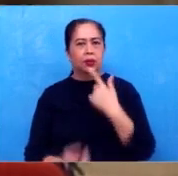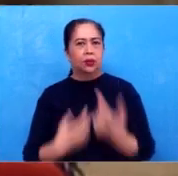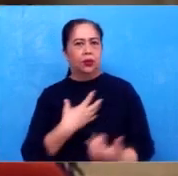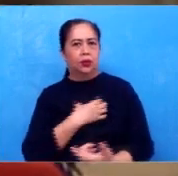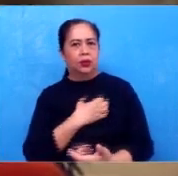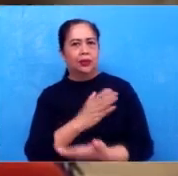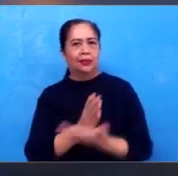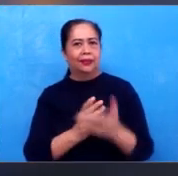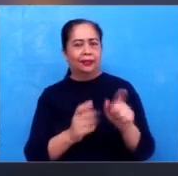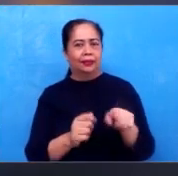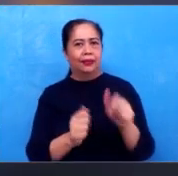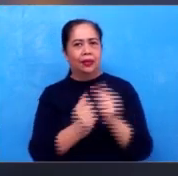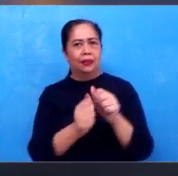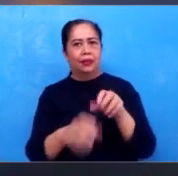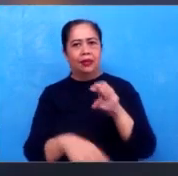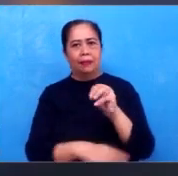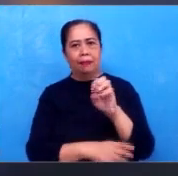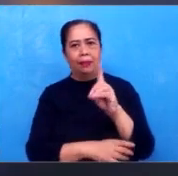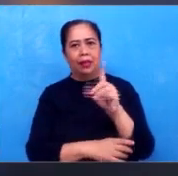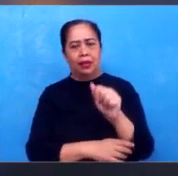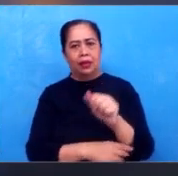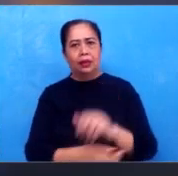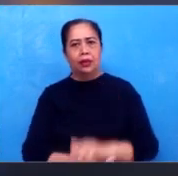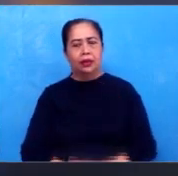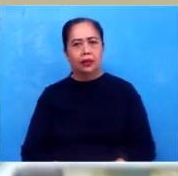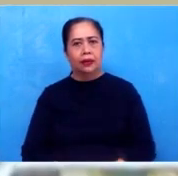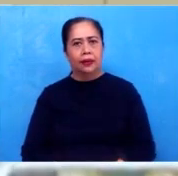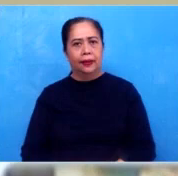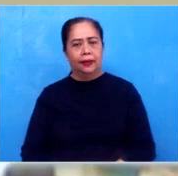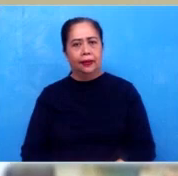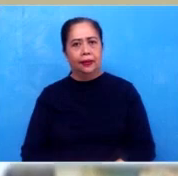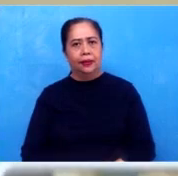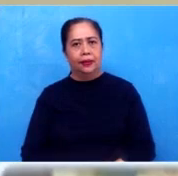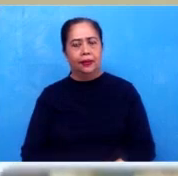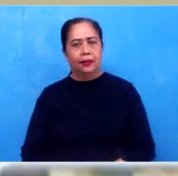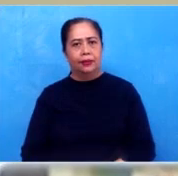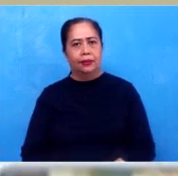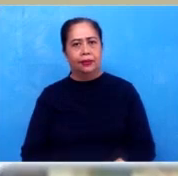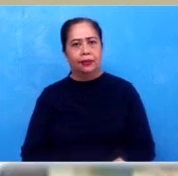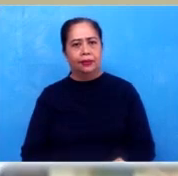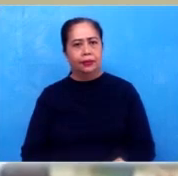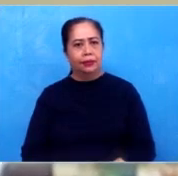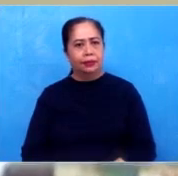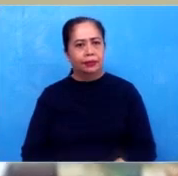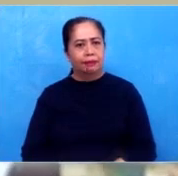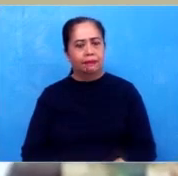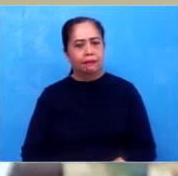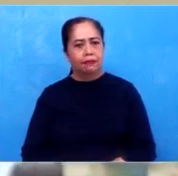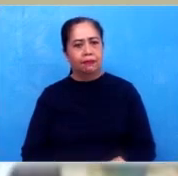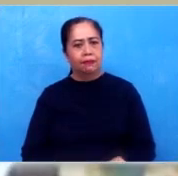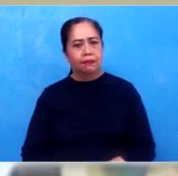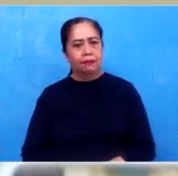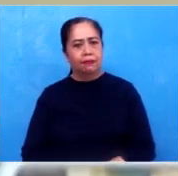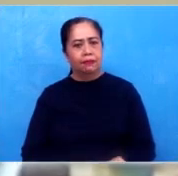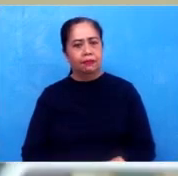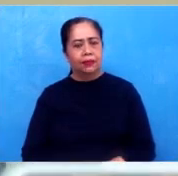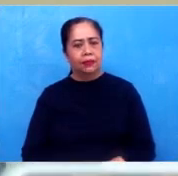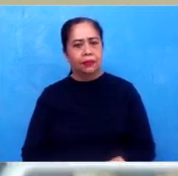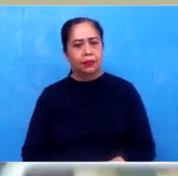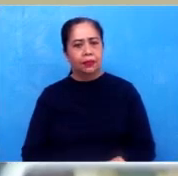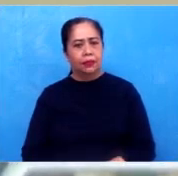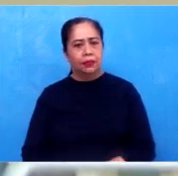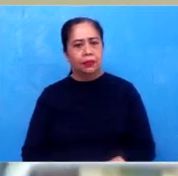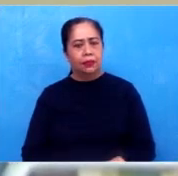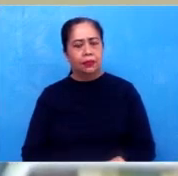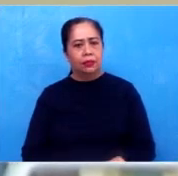nilang kasamahan sa media. Parang mas mahala pa po yung buhay ng manok kaysa buhay ng tao. So ang akin na lang sa lahat po